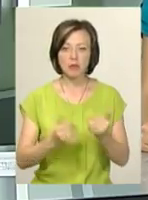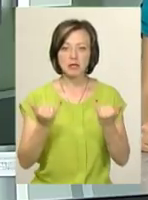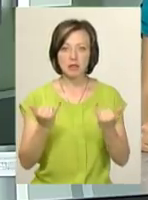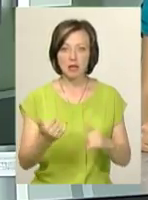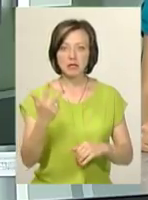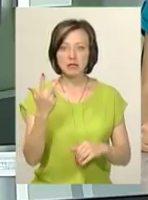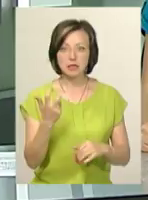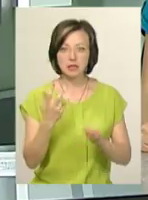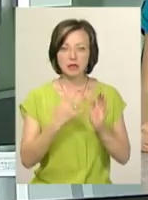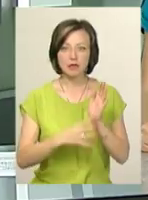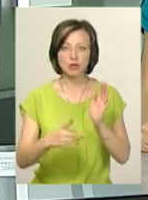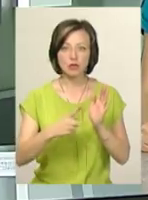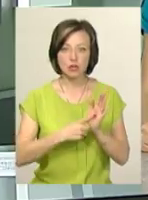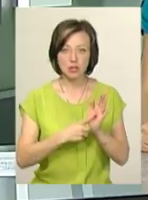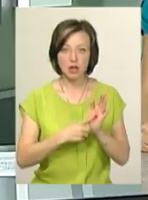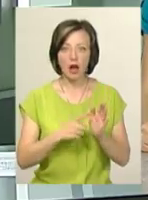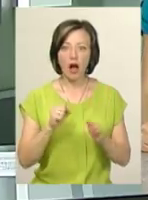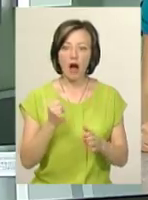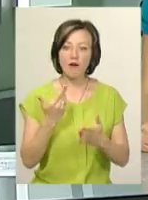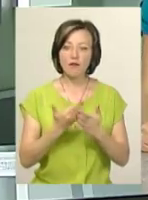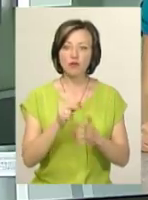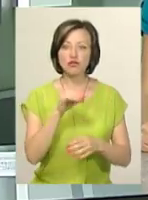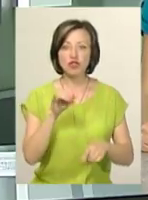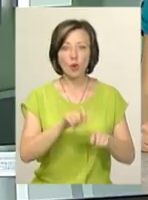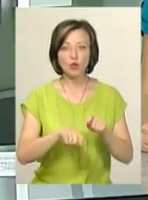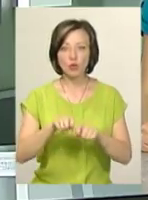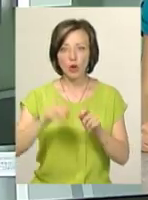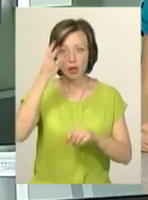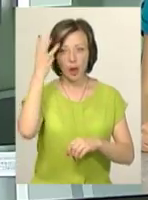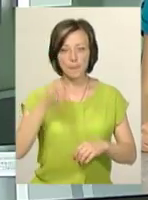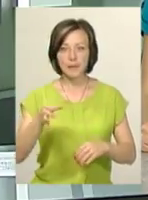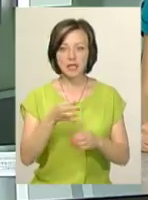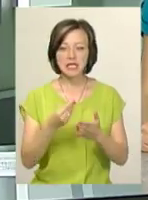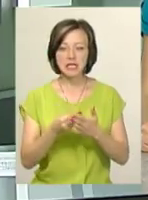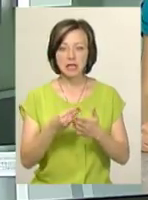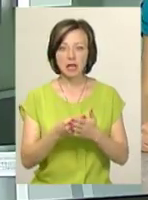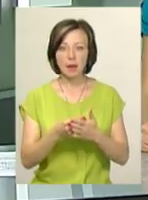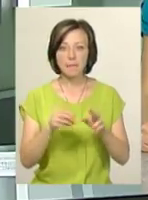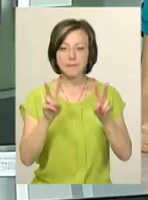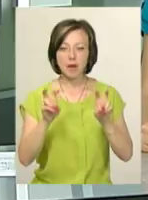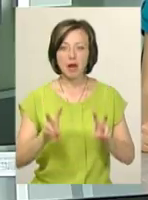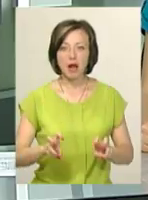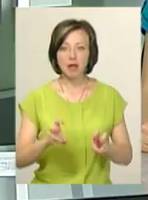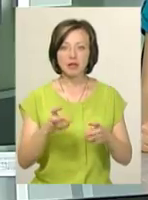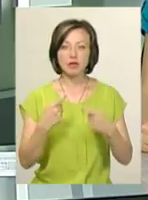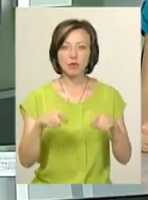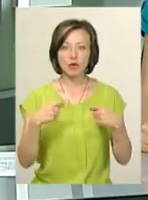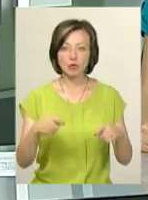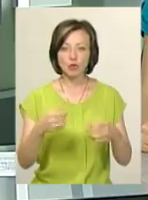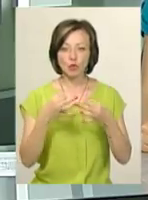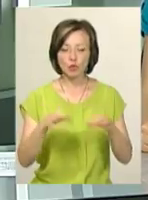їх 396. А от чи контролюють на Хмельниччині ціни на препарати, які відпускаються за програмою «Доступні